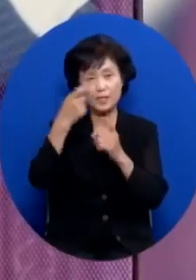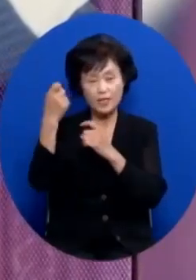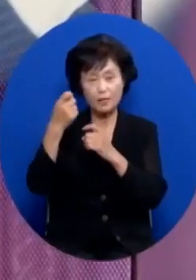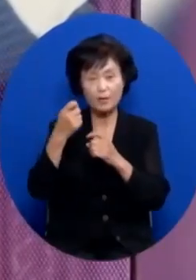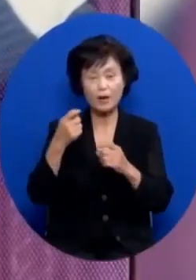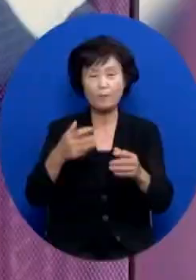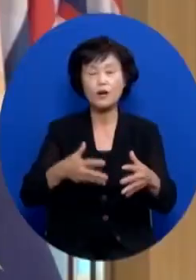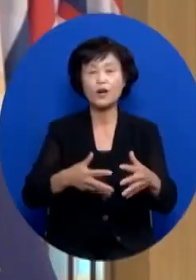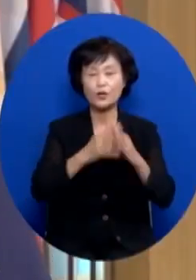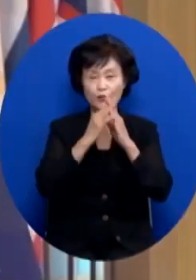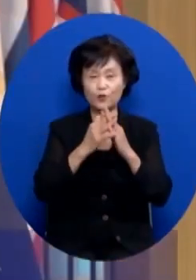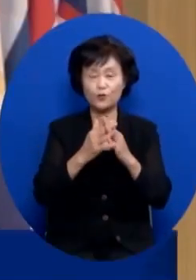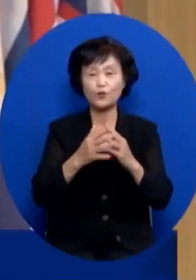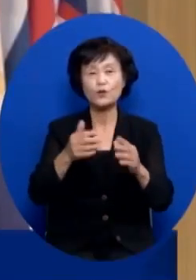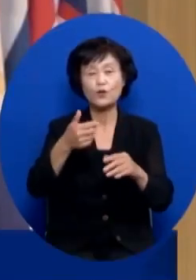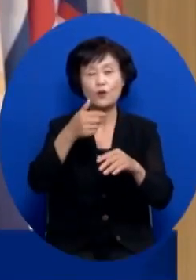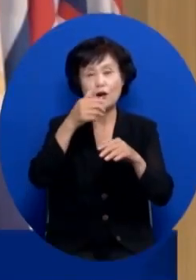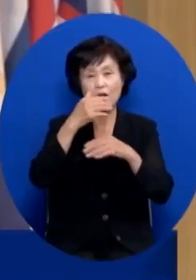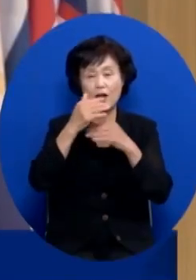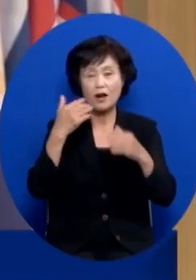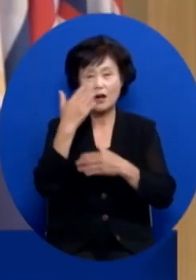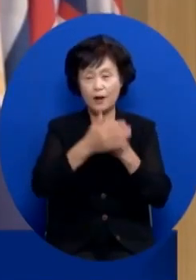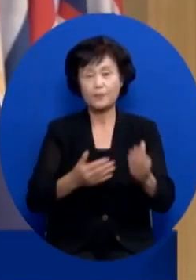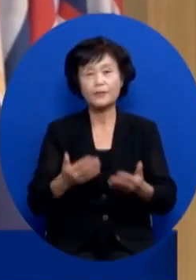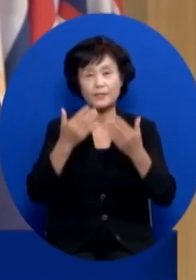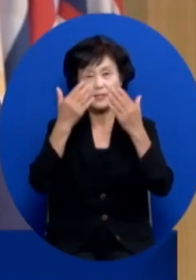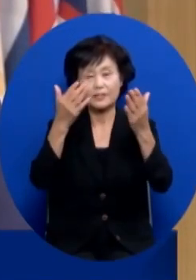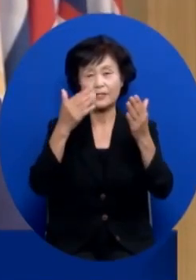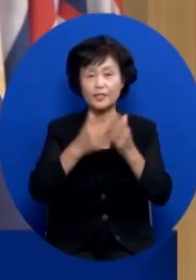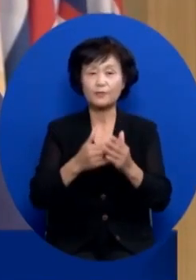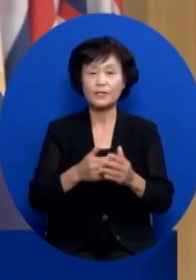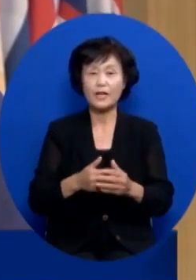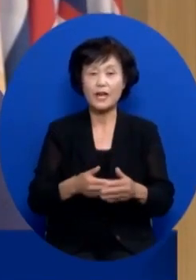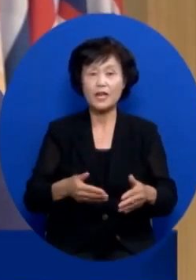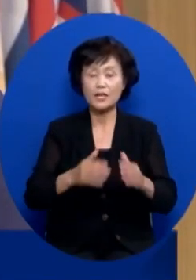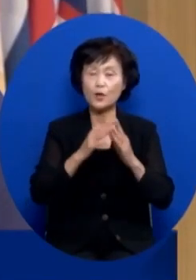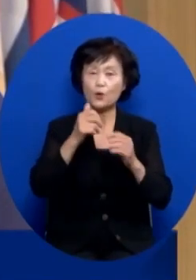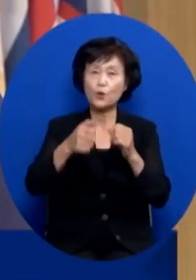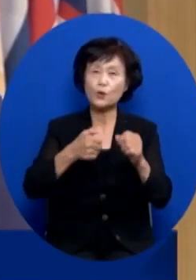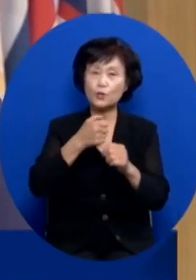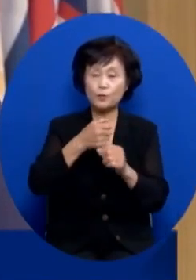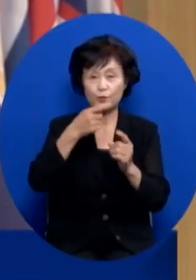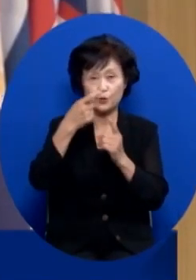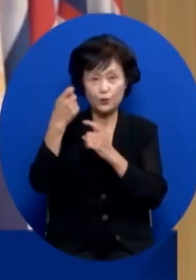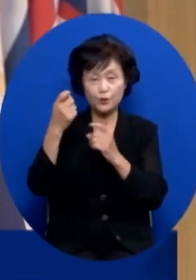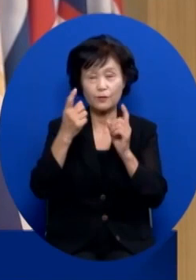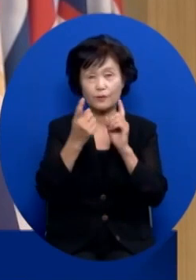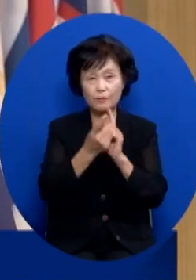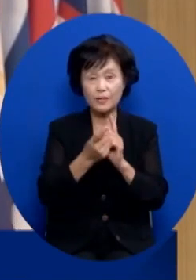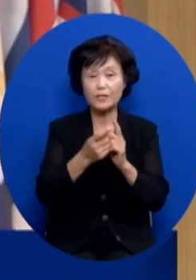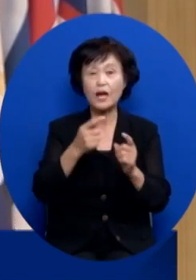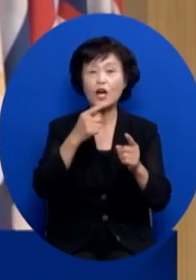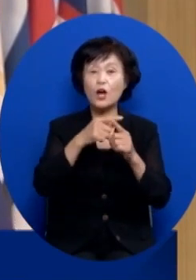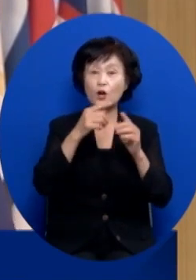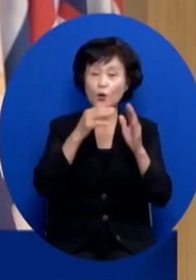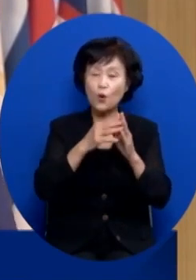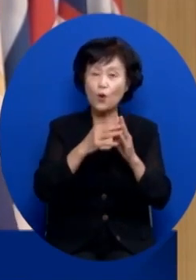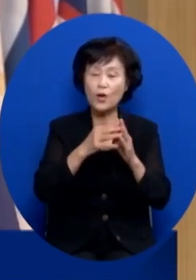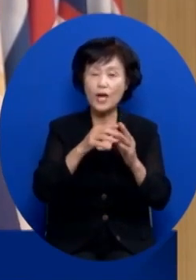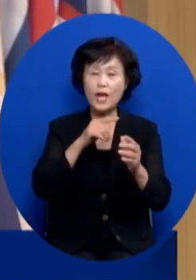헌당했습니다. 창립 50주년을 당하여 교회 빚을 다